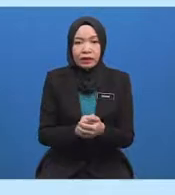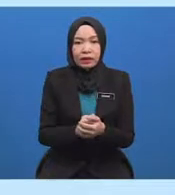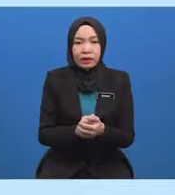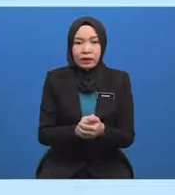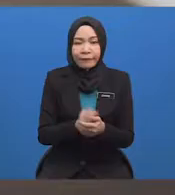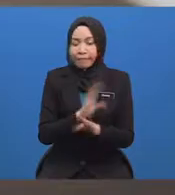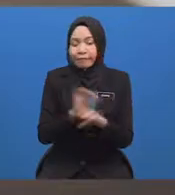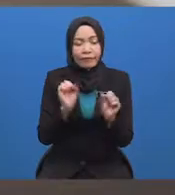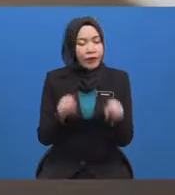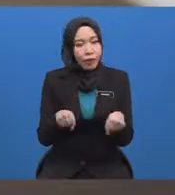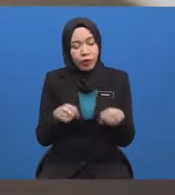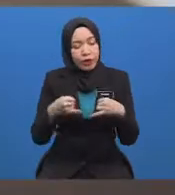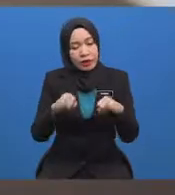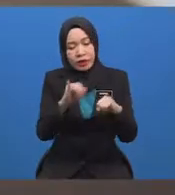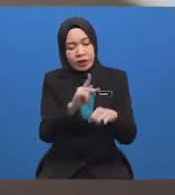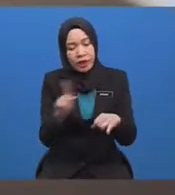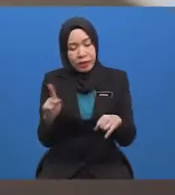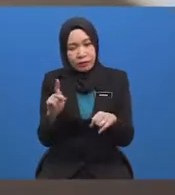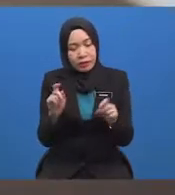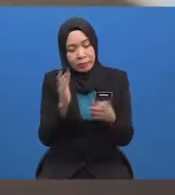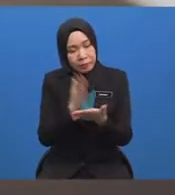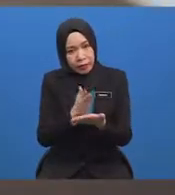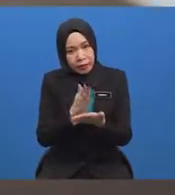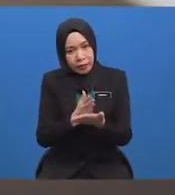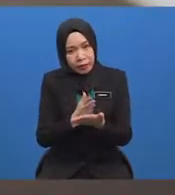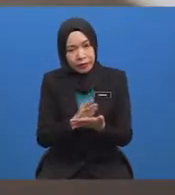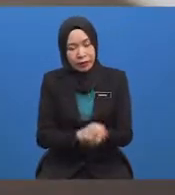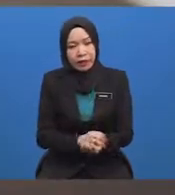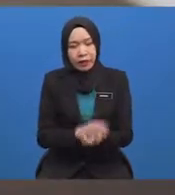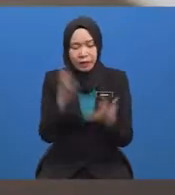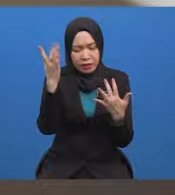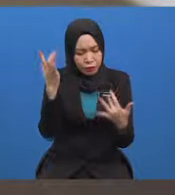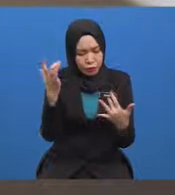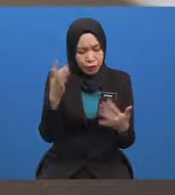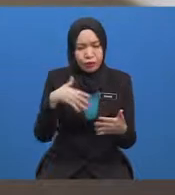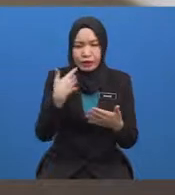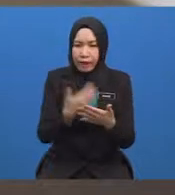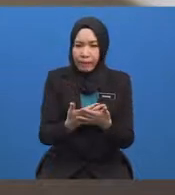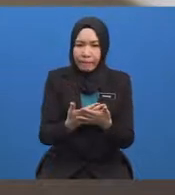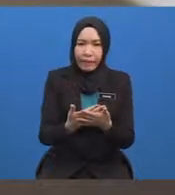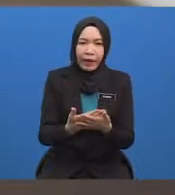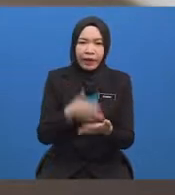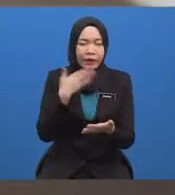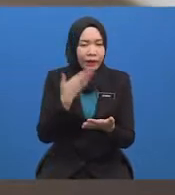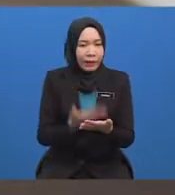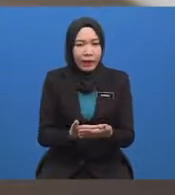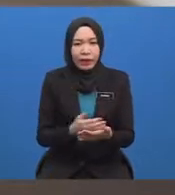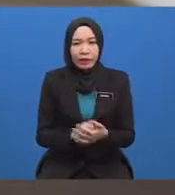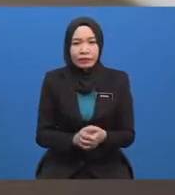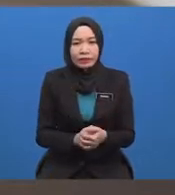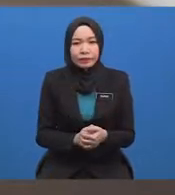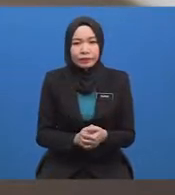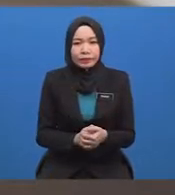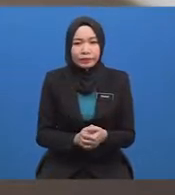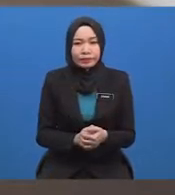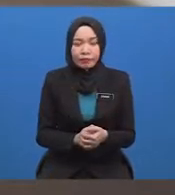baik pulih baiklah murid-murid jika anda lihat kesan terhadap manusia sememangnya